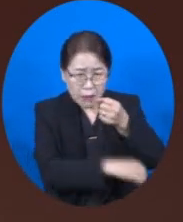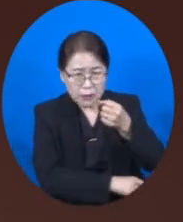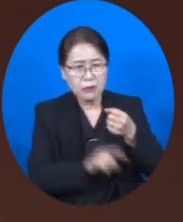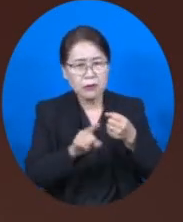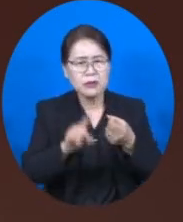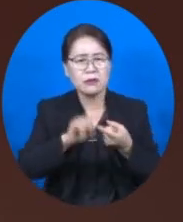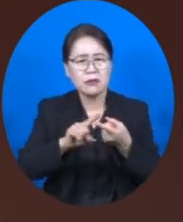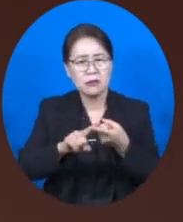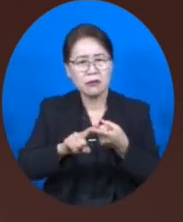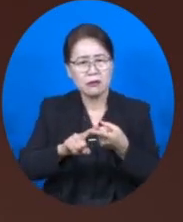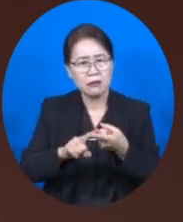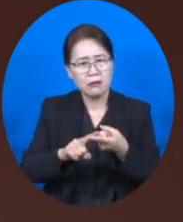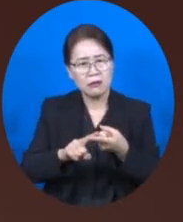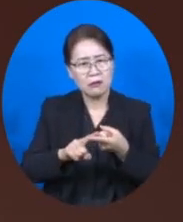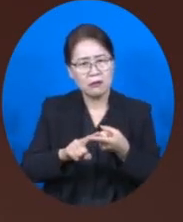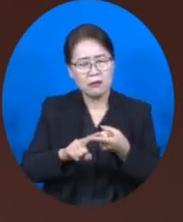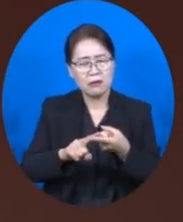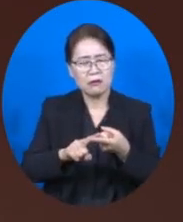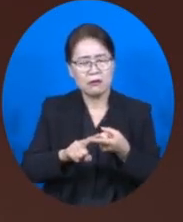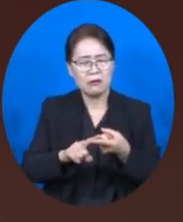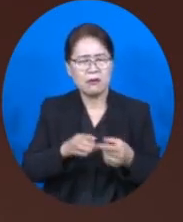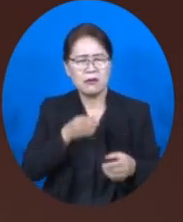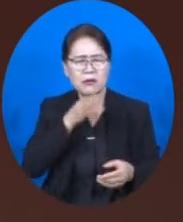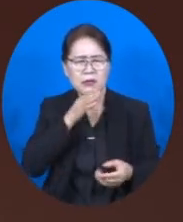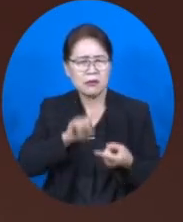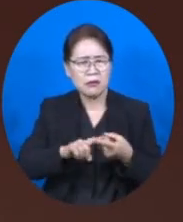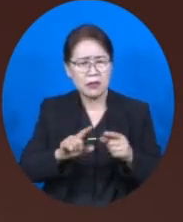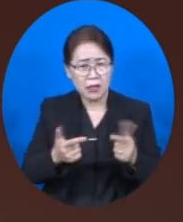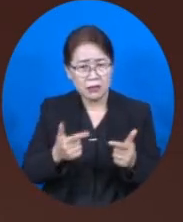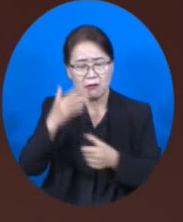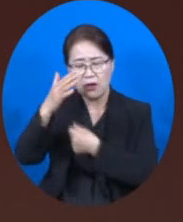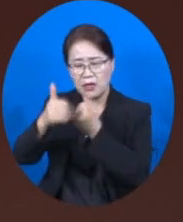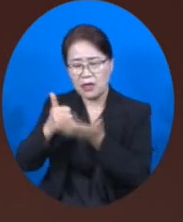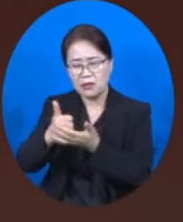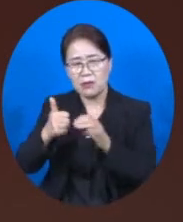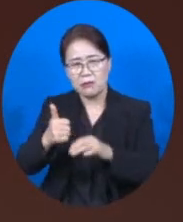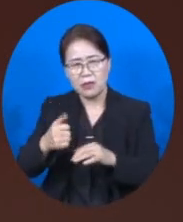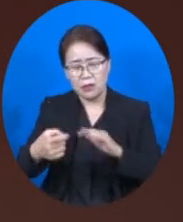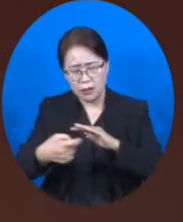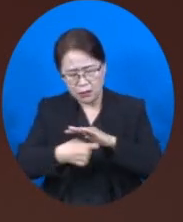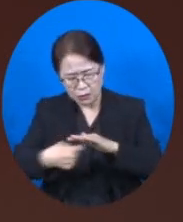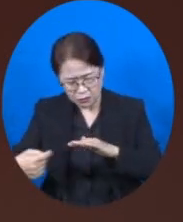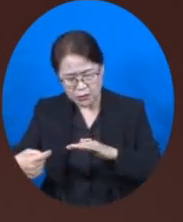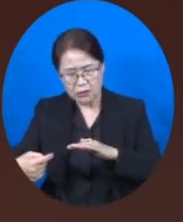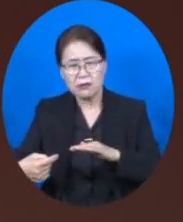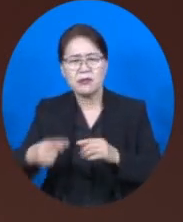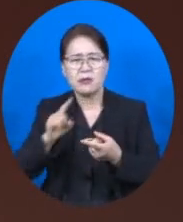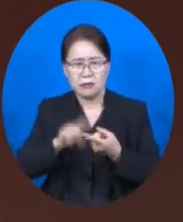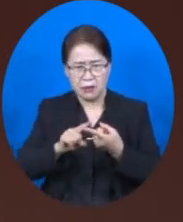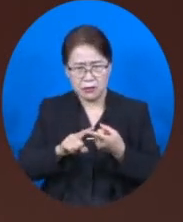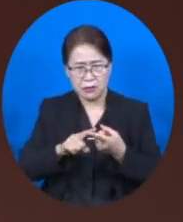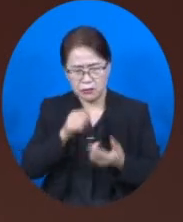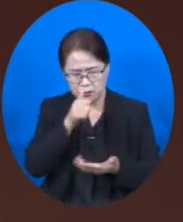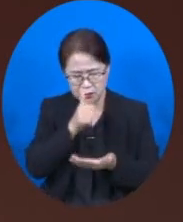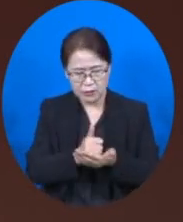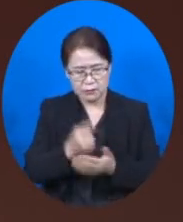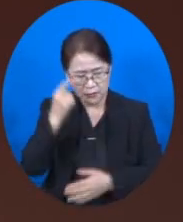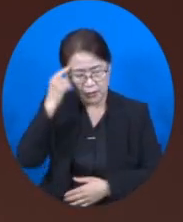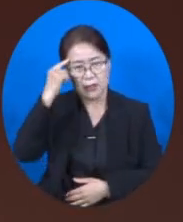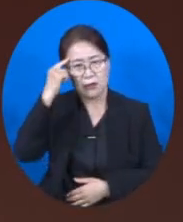세리의 직업으로서 당연한 것이 아니라 하나님 앞에서 도둑질한 거라는 걸 깨닫게 된 거예요